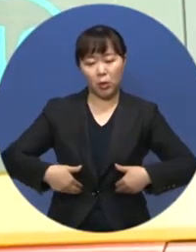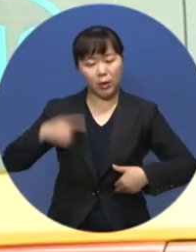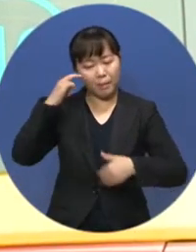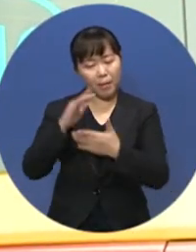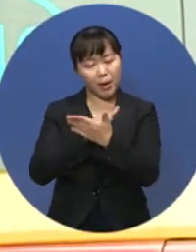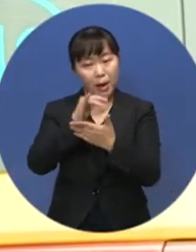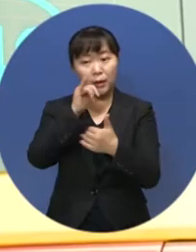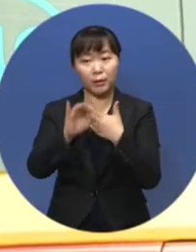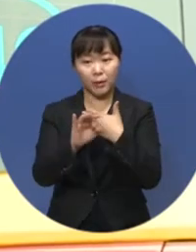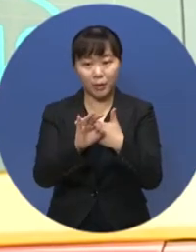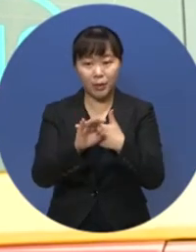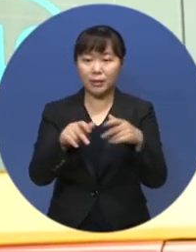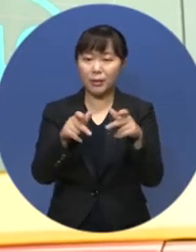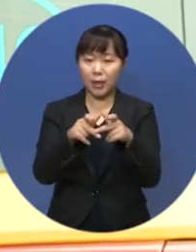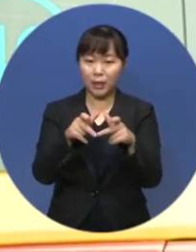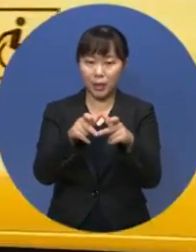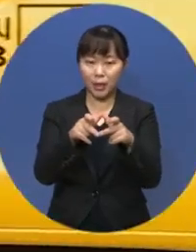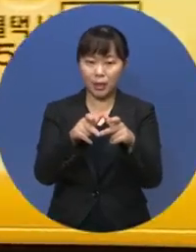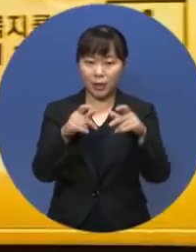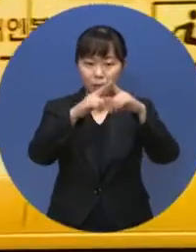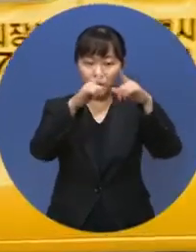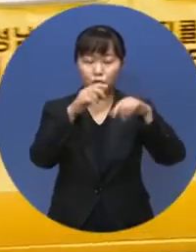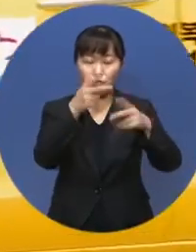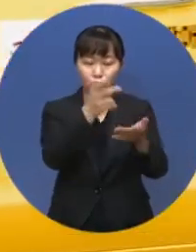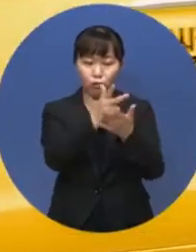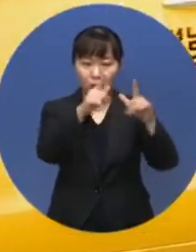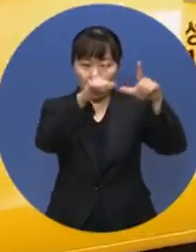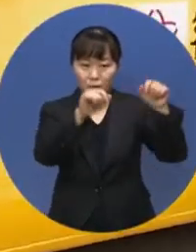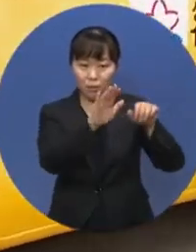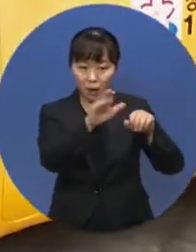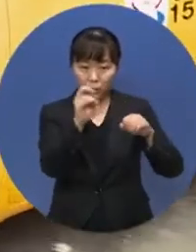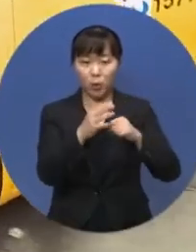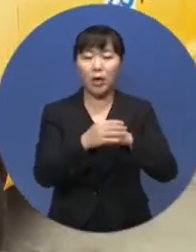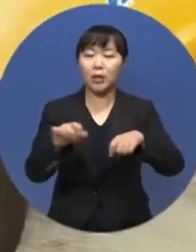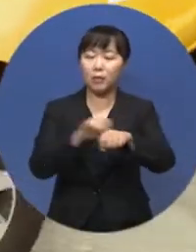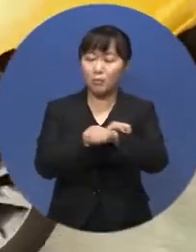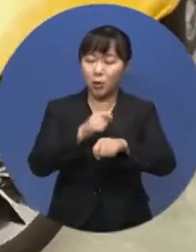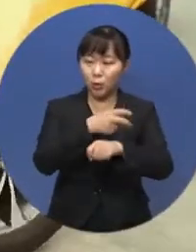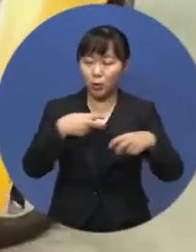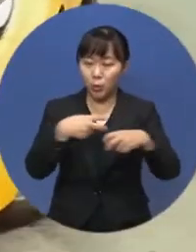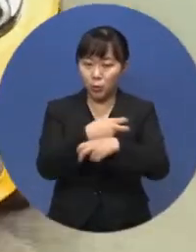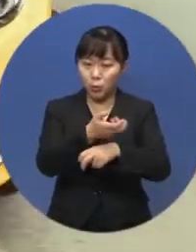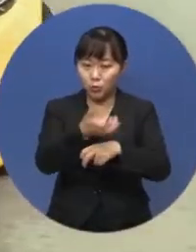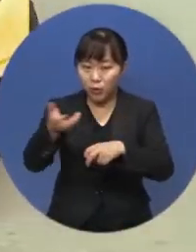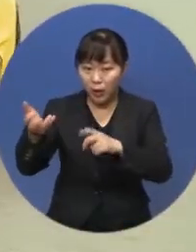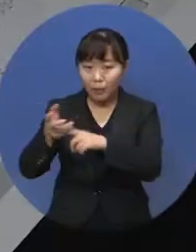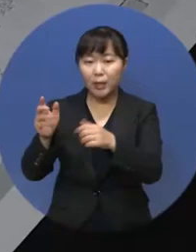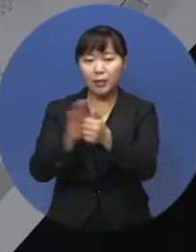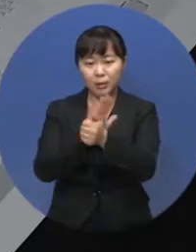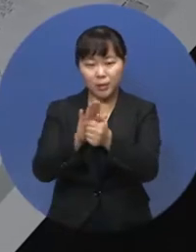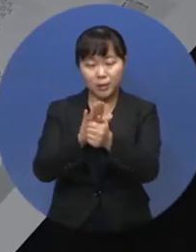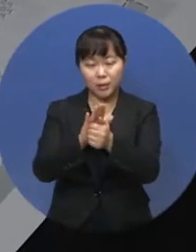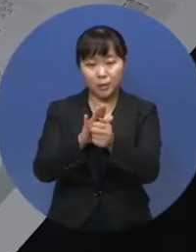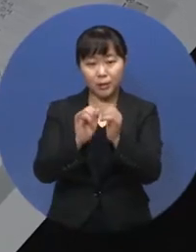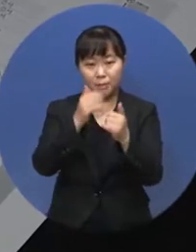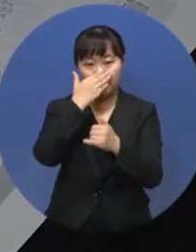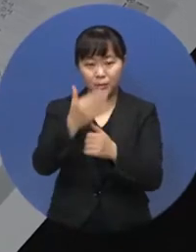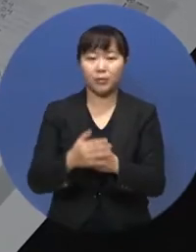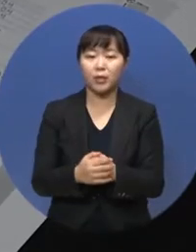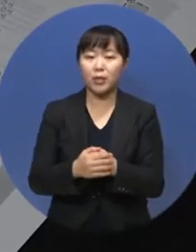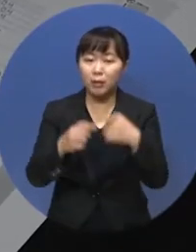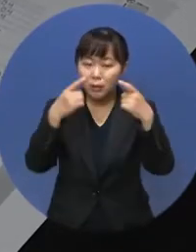판단되면 장애인 주차 표지 발급 특별 그 통수 단 서비스 대상이 될 수 있게 됩니다 이와 함께